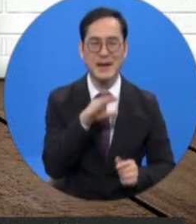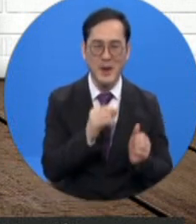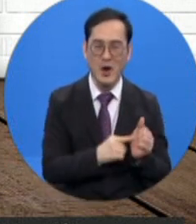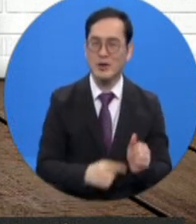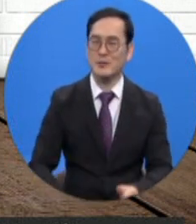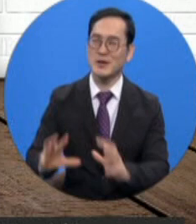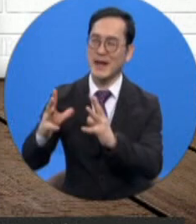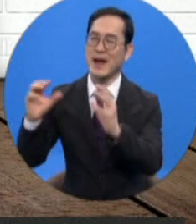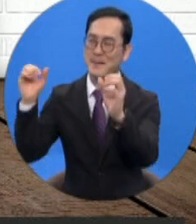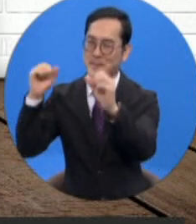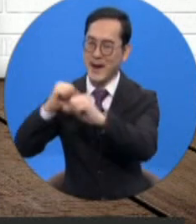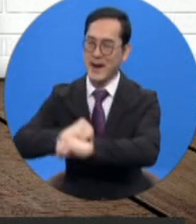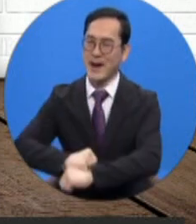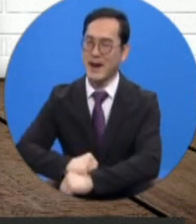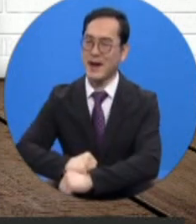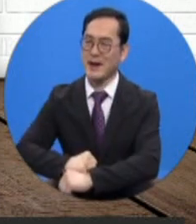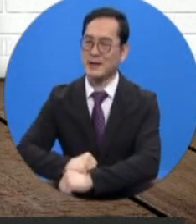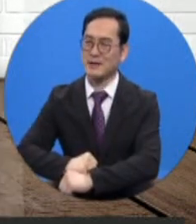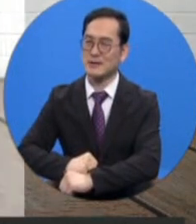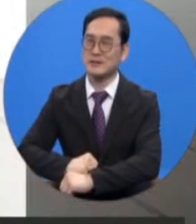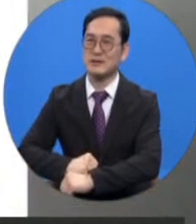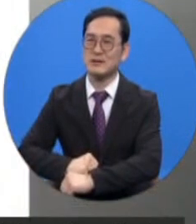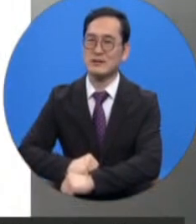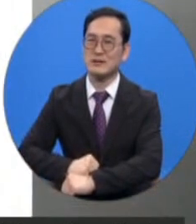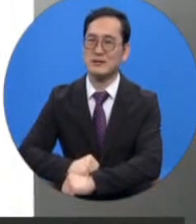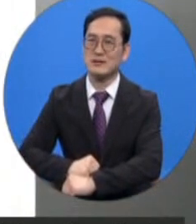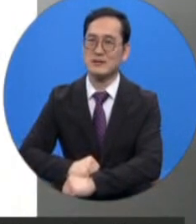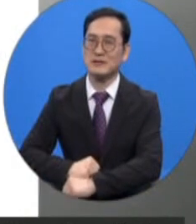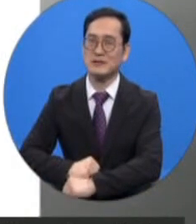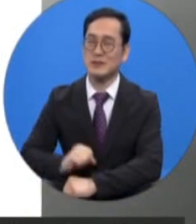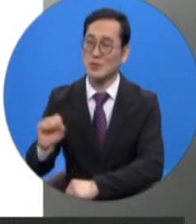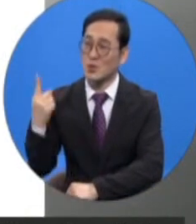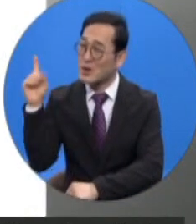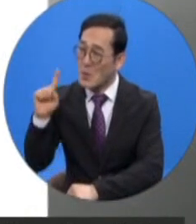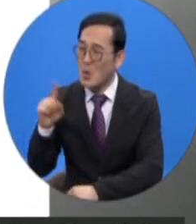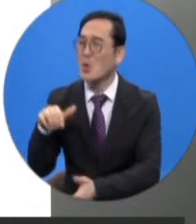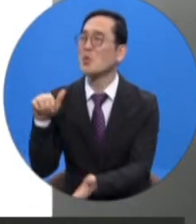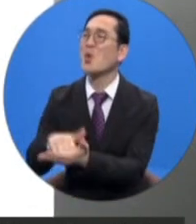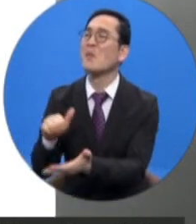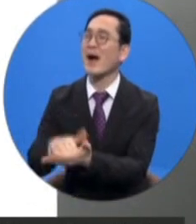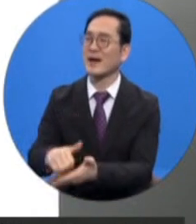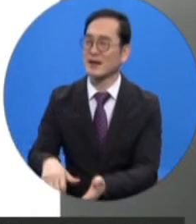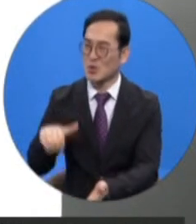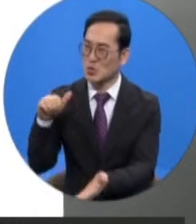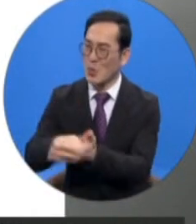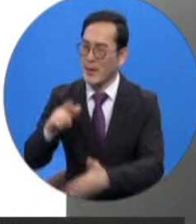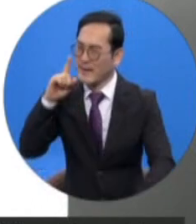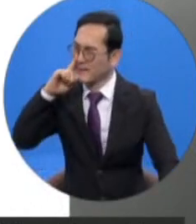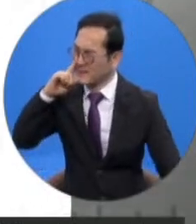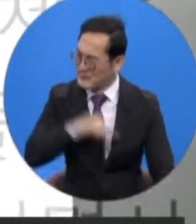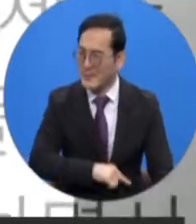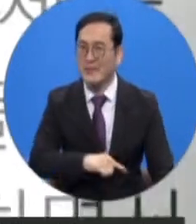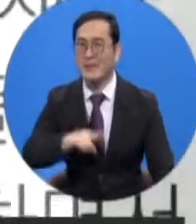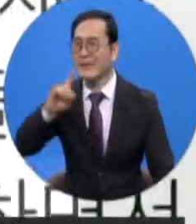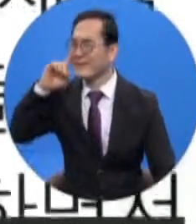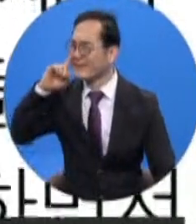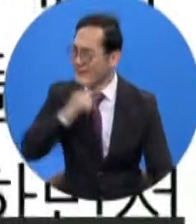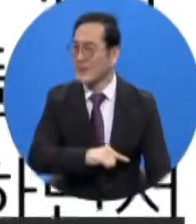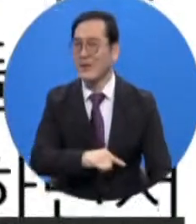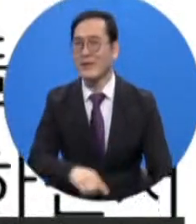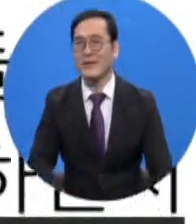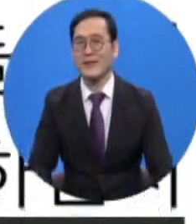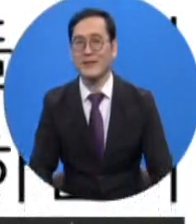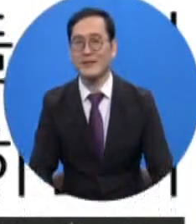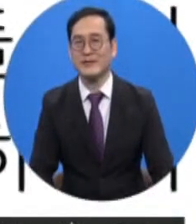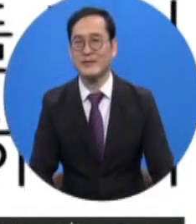망할 징조 두 번째는 도박이다라고 이재명 후보가 과거에 강하게 도박, 도박, 이 나라가